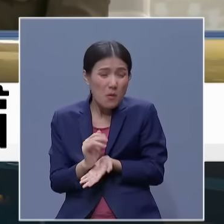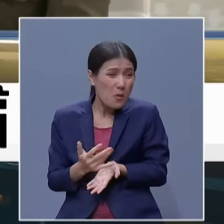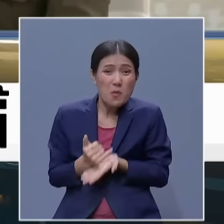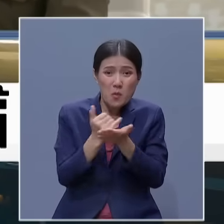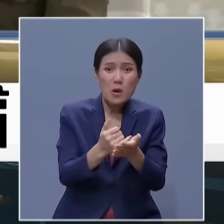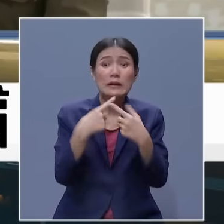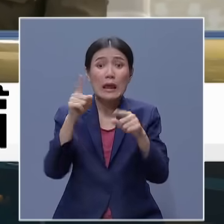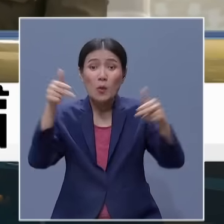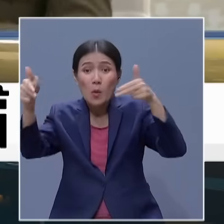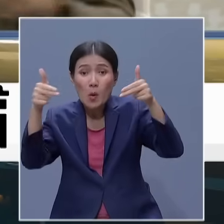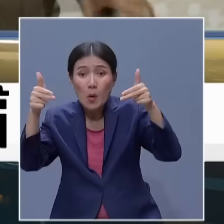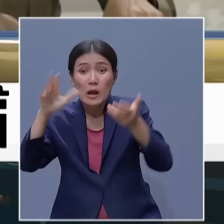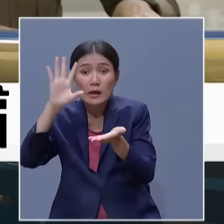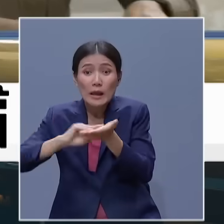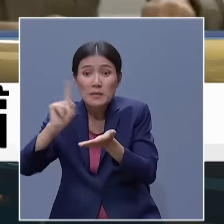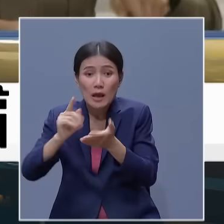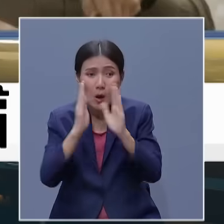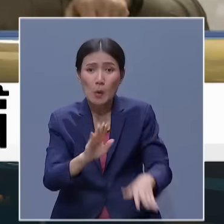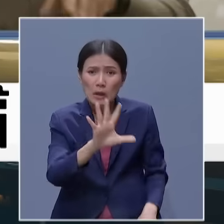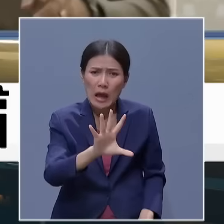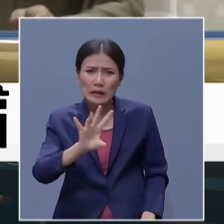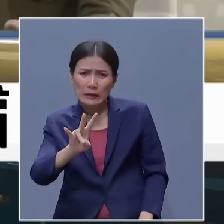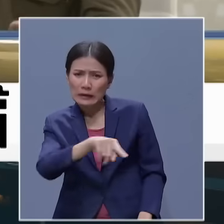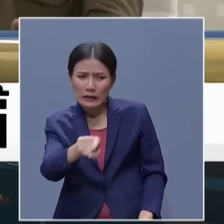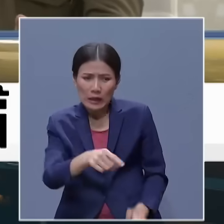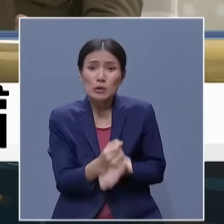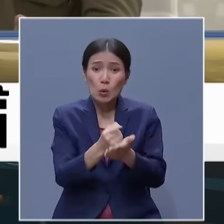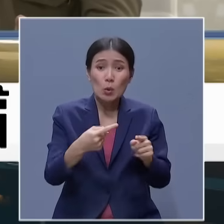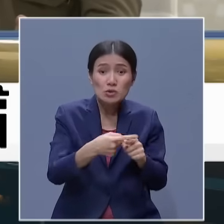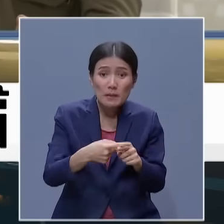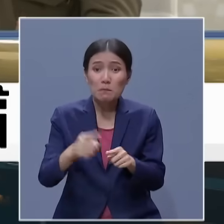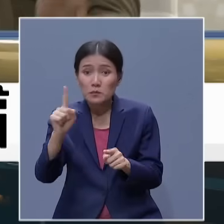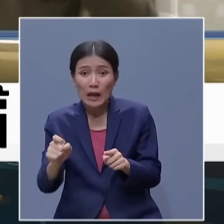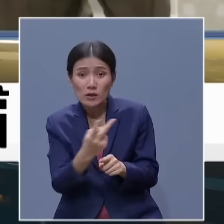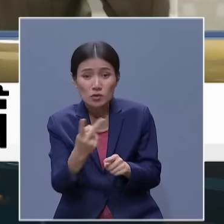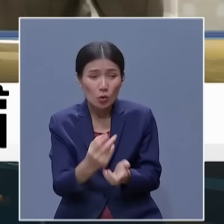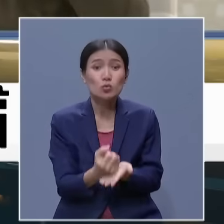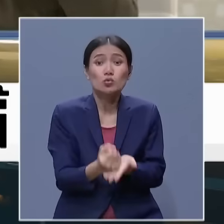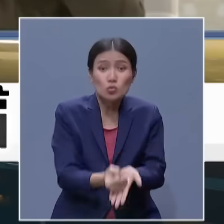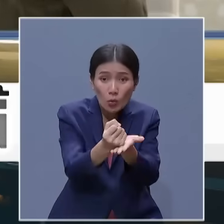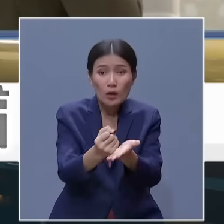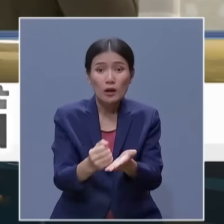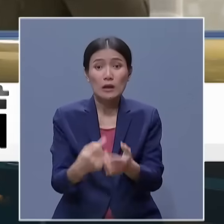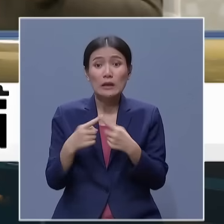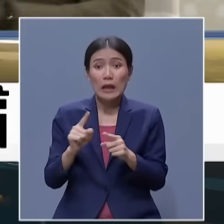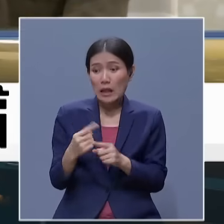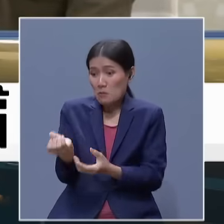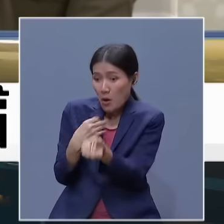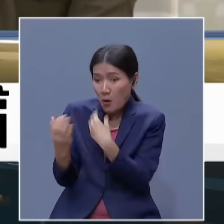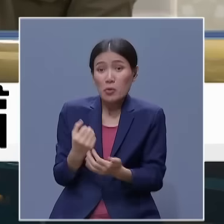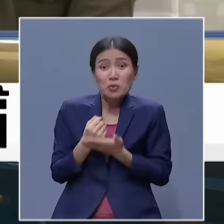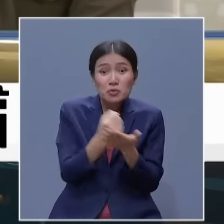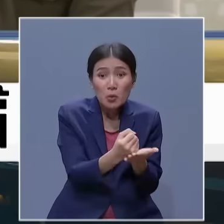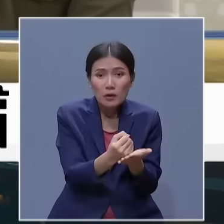ค่5ถึง7คนเท่านั้นนะครับที่พาคนเจ็บคนเสียชีวิตไปส่งที่โรงพยาบาลส่วนคนให้การบอกว่าช่วยก็